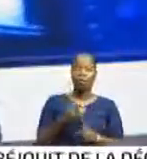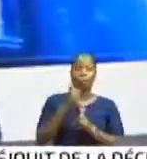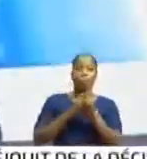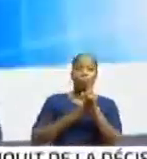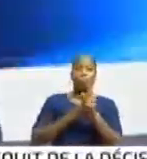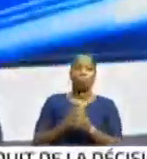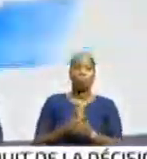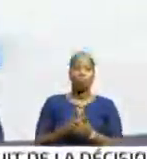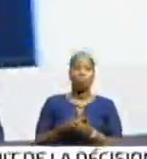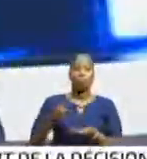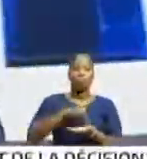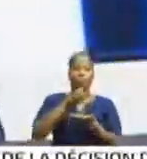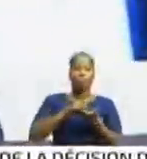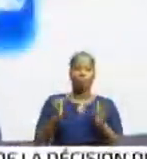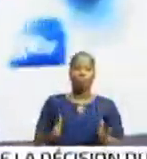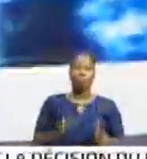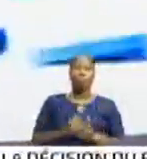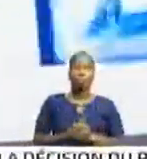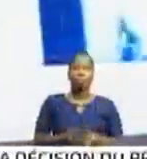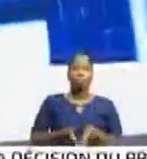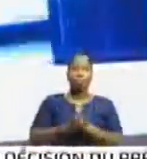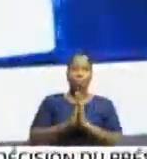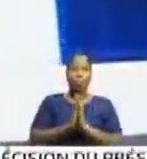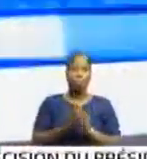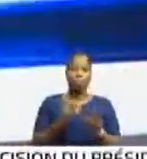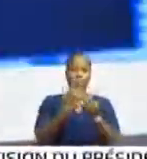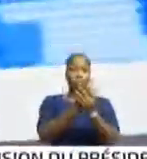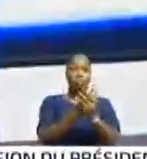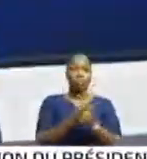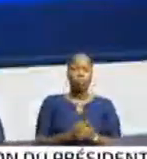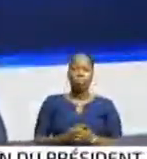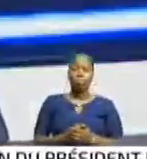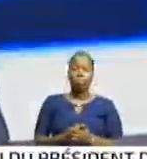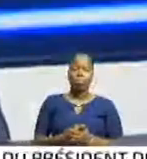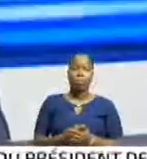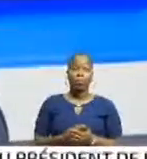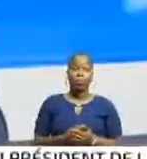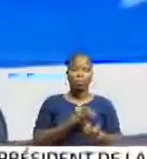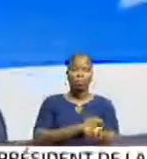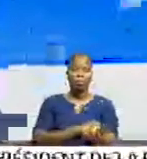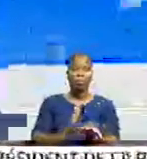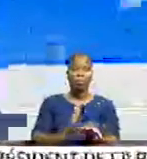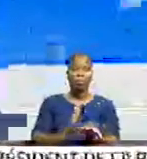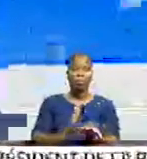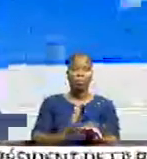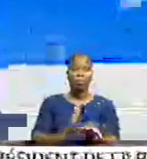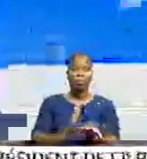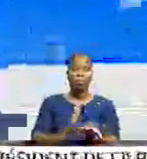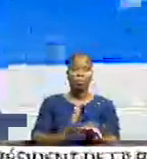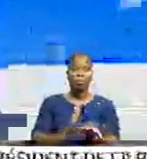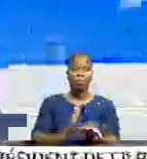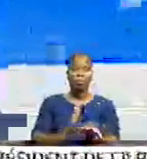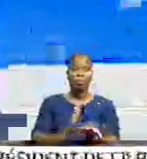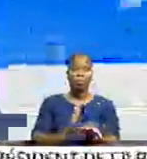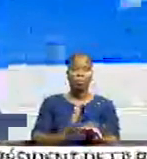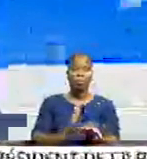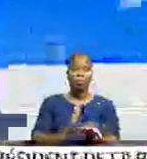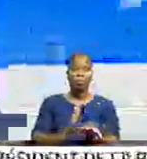des députés demander la radiation puis l'emprisonnement doucement son cours ceci traduit en français ce qui a motivé cette décision